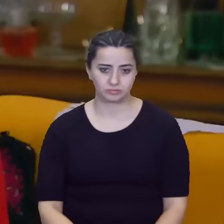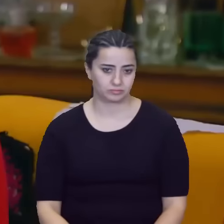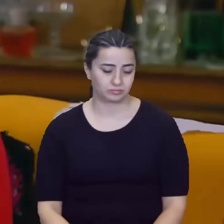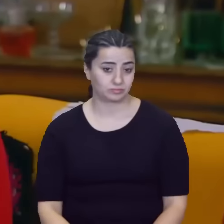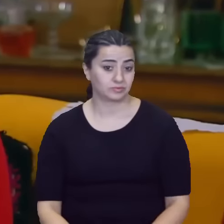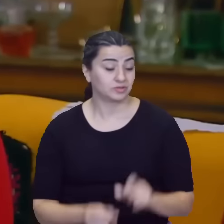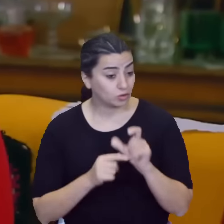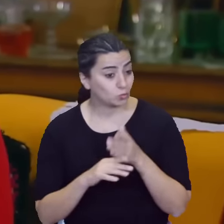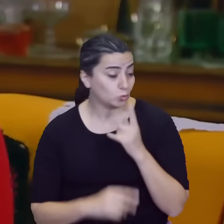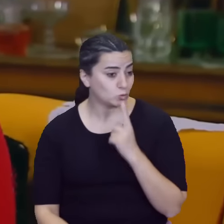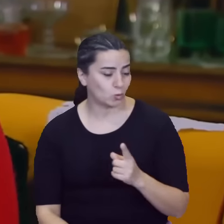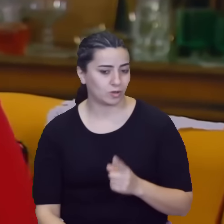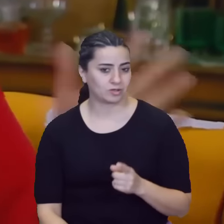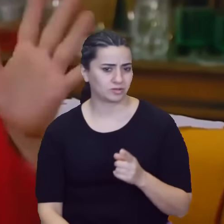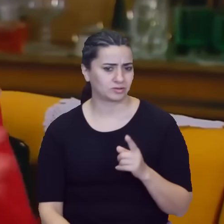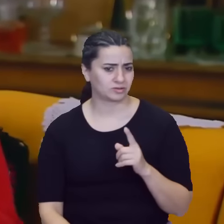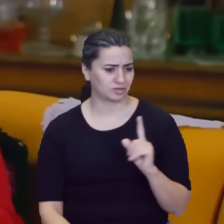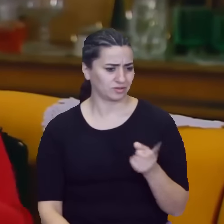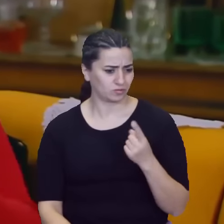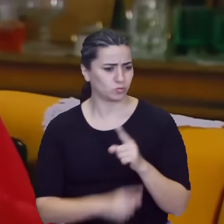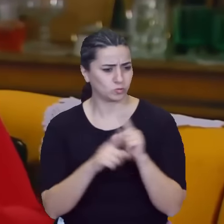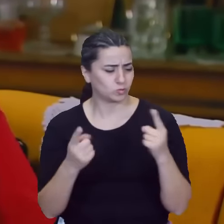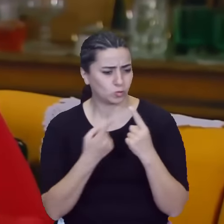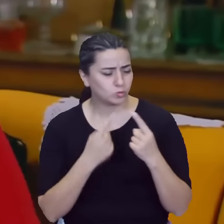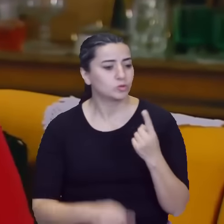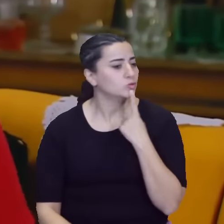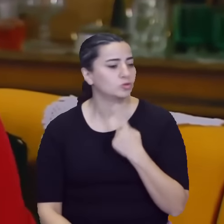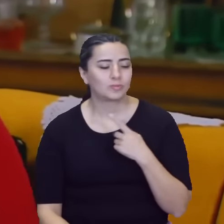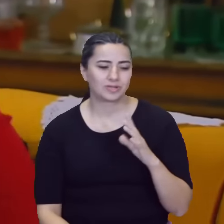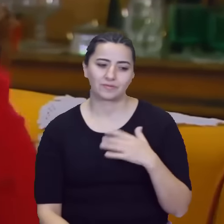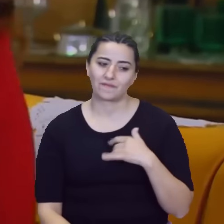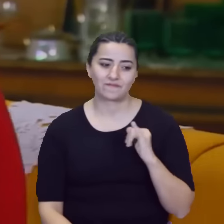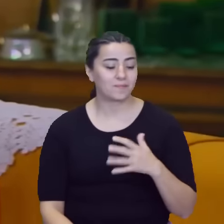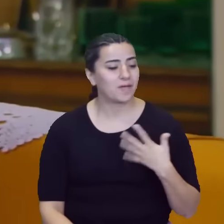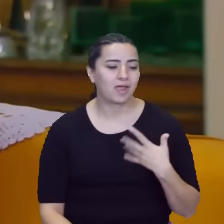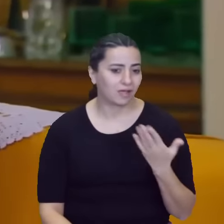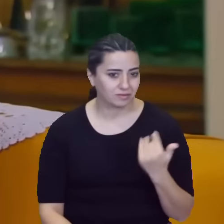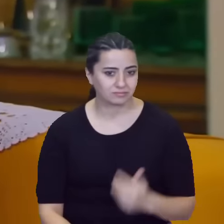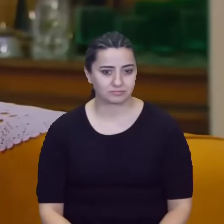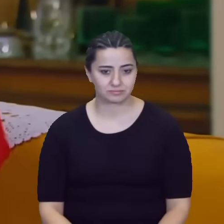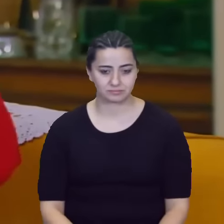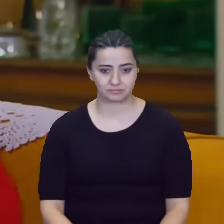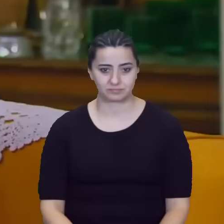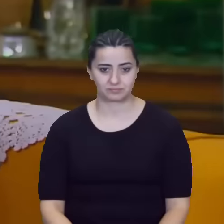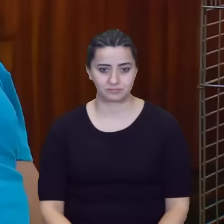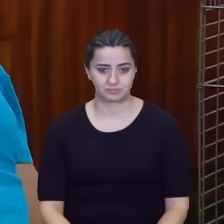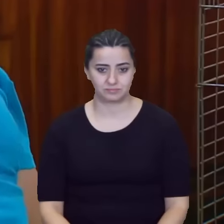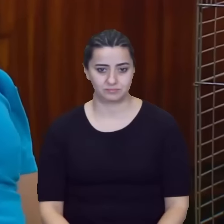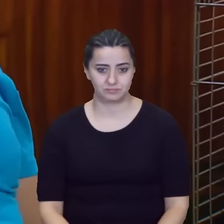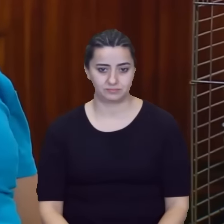adam ya. Çağatay doğruyu söyle bana. 40 yılda bir böyle uzun uzun konuşuyorsunuz bana söylemiyor. Çatlarım ben ya. Hadi anlat.